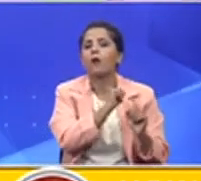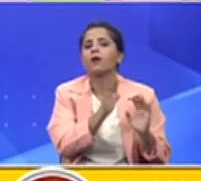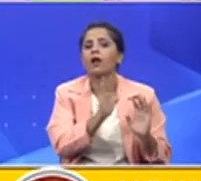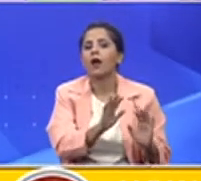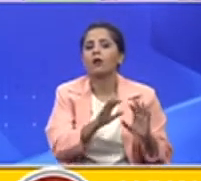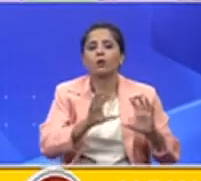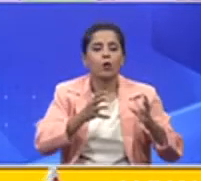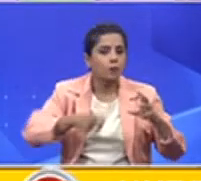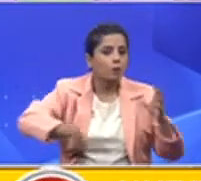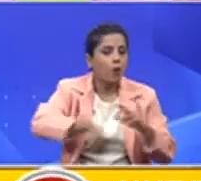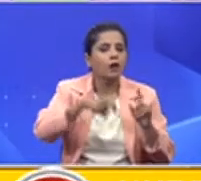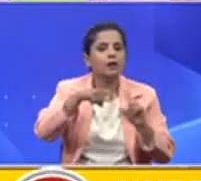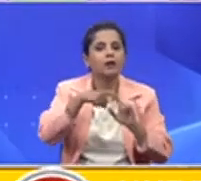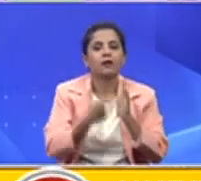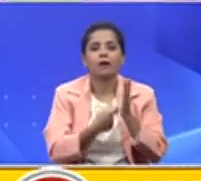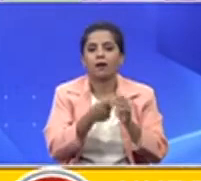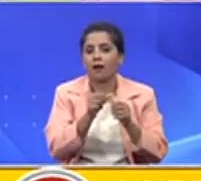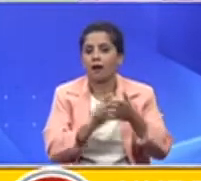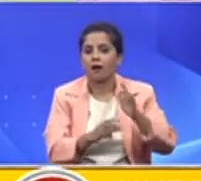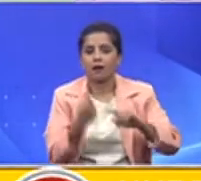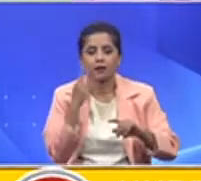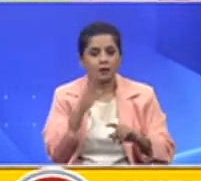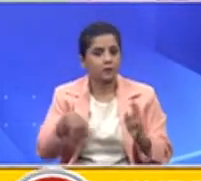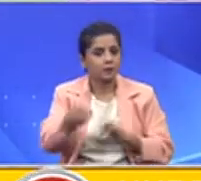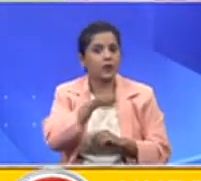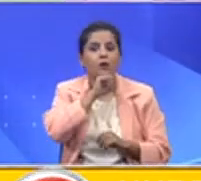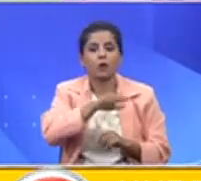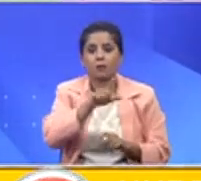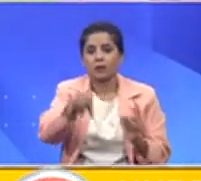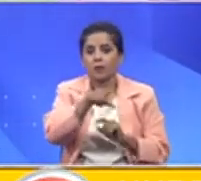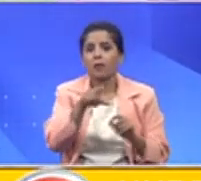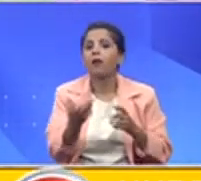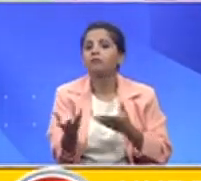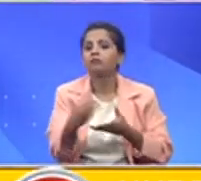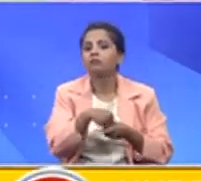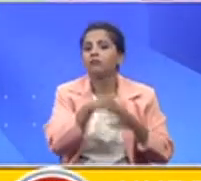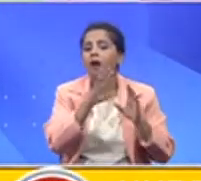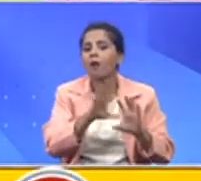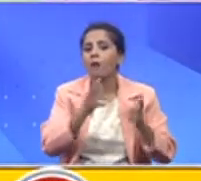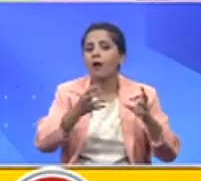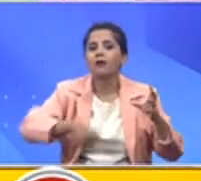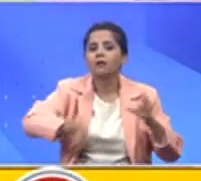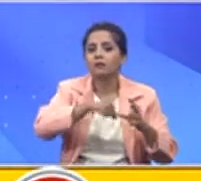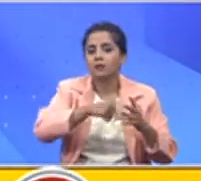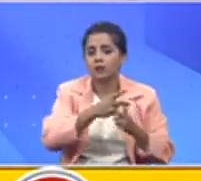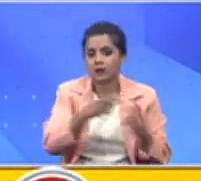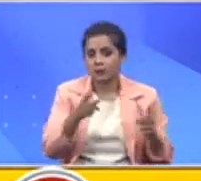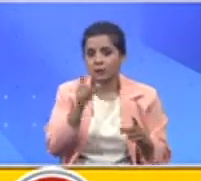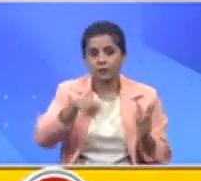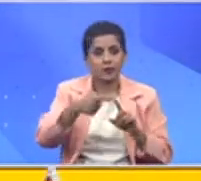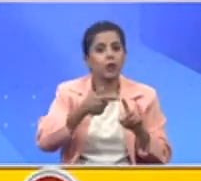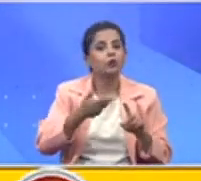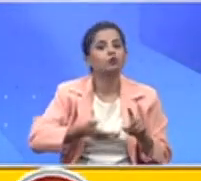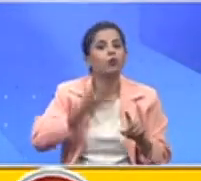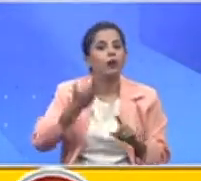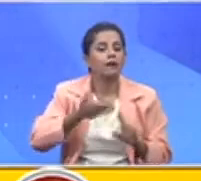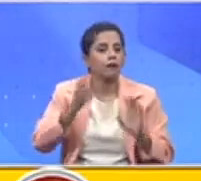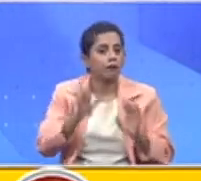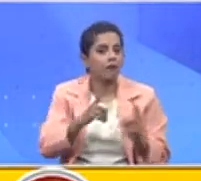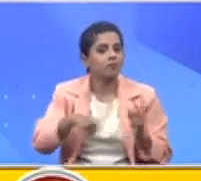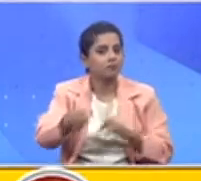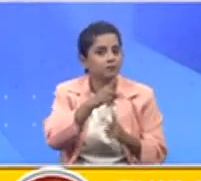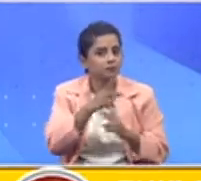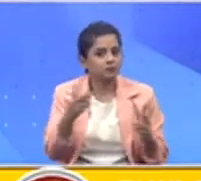है इस प्रोग्राम के तहट इवाओं को इस खेल से जोड़ा जाता है और उन्हें ट्रेनिंग दी जाती है